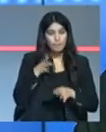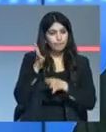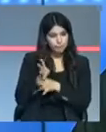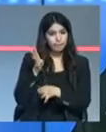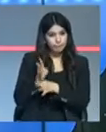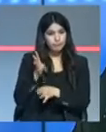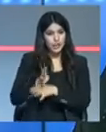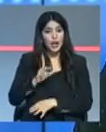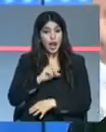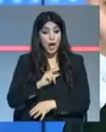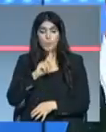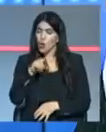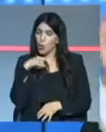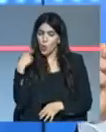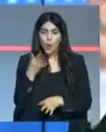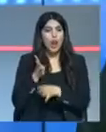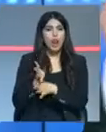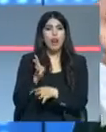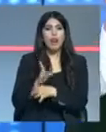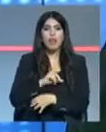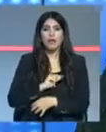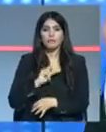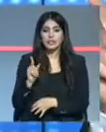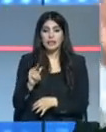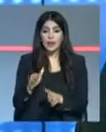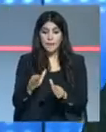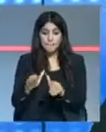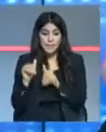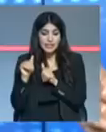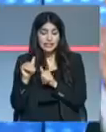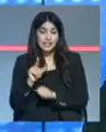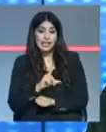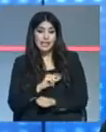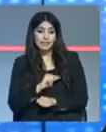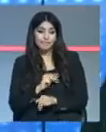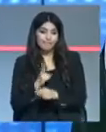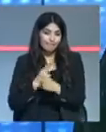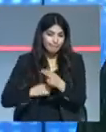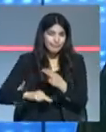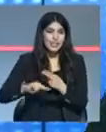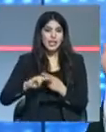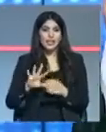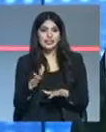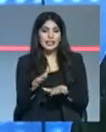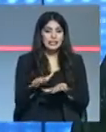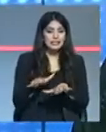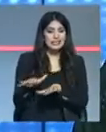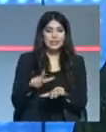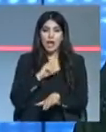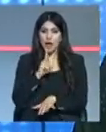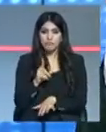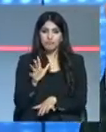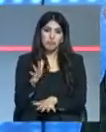الت ال ال ال كل المحاولات سحب الوحدات الامنيه الى الانزلاق نحو اه تصرفات اه